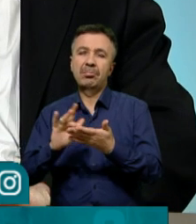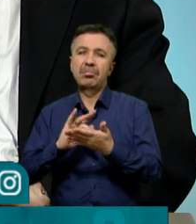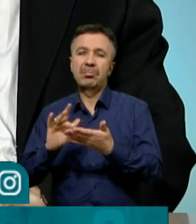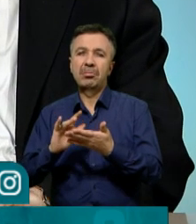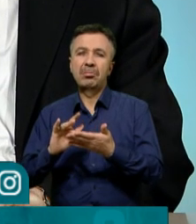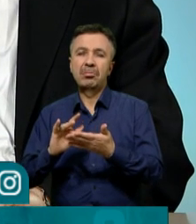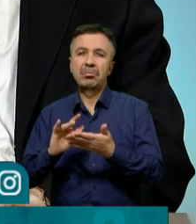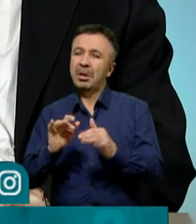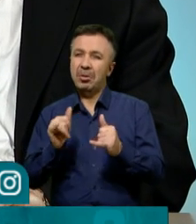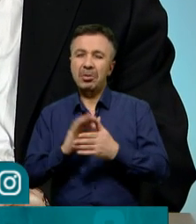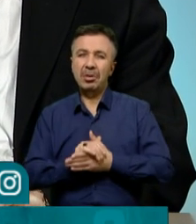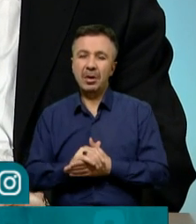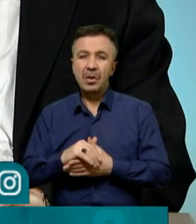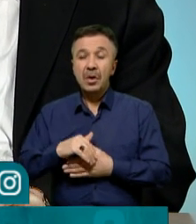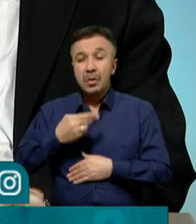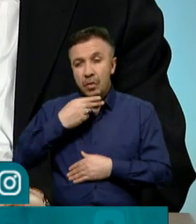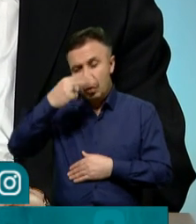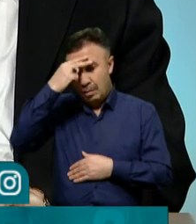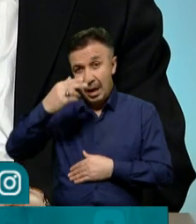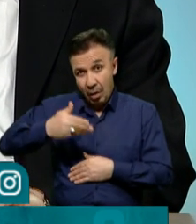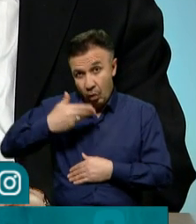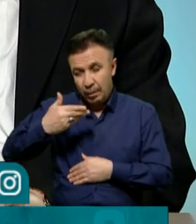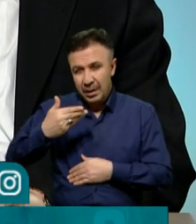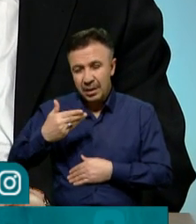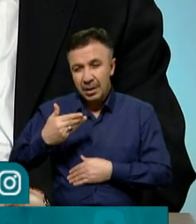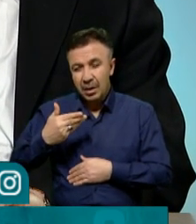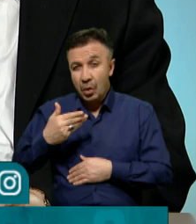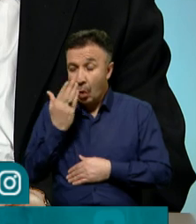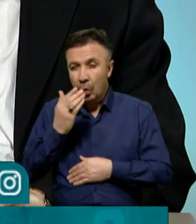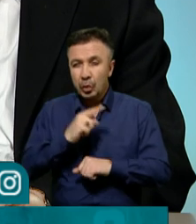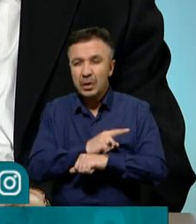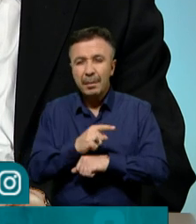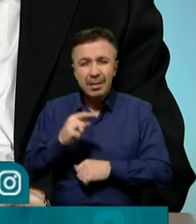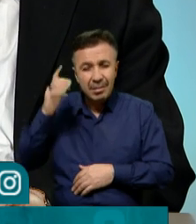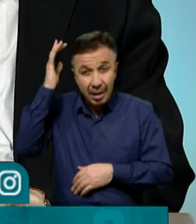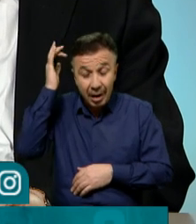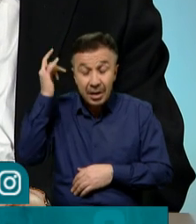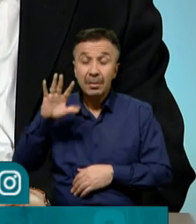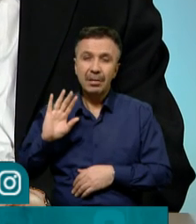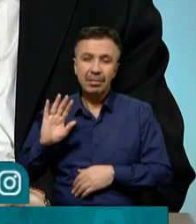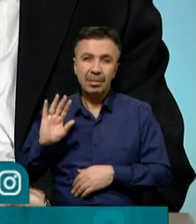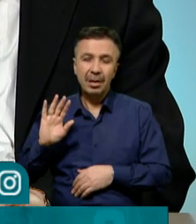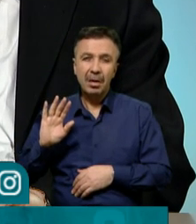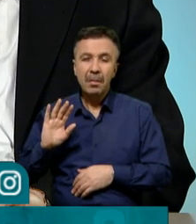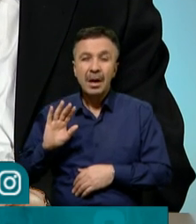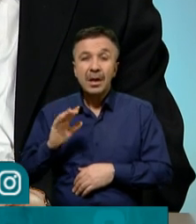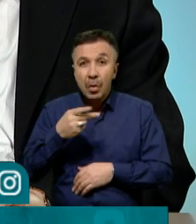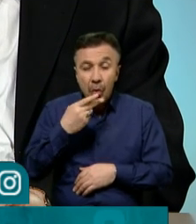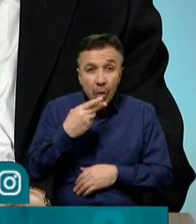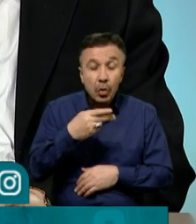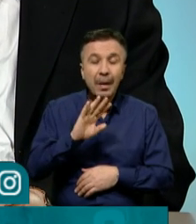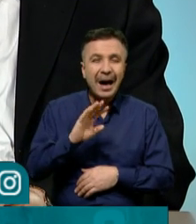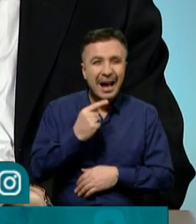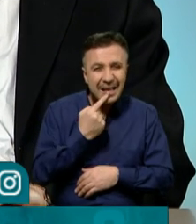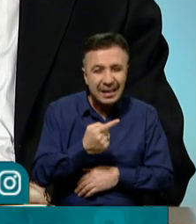ki Cuma hutbesi okunurken kaşınsan dahi ona dikkat et. Birisine konuşma desen dahi senin